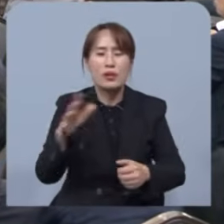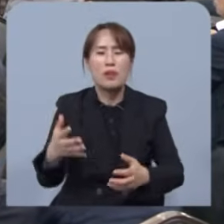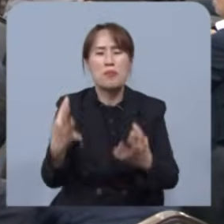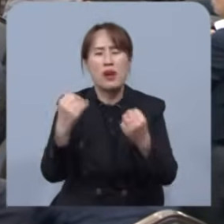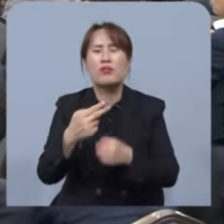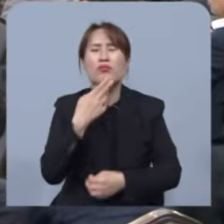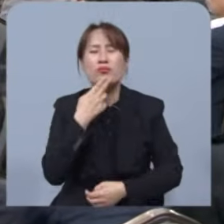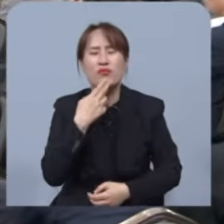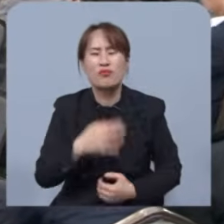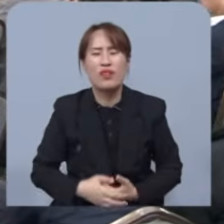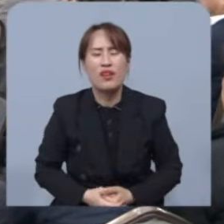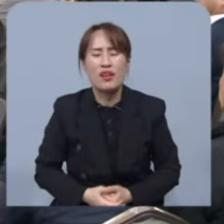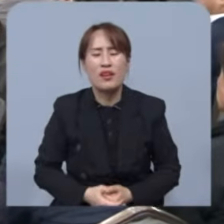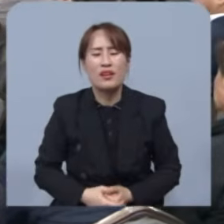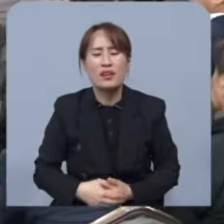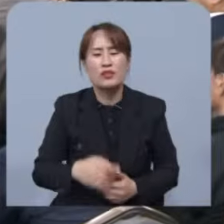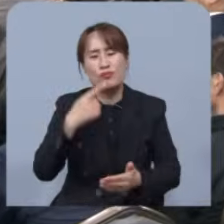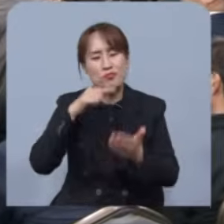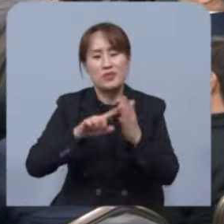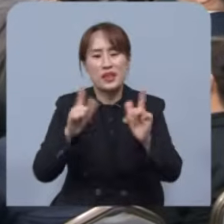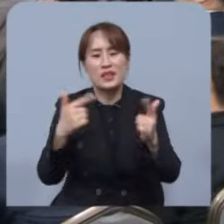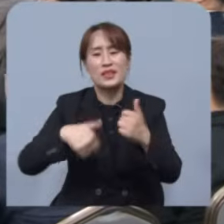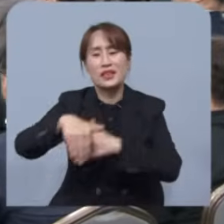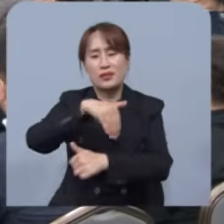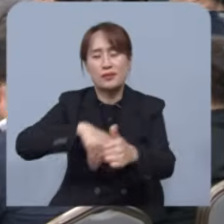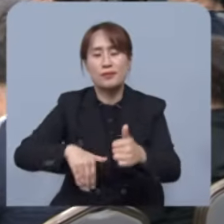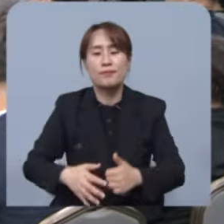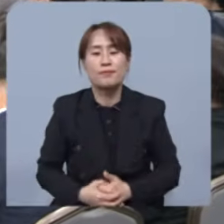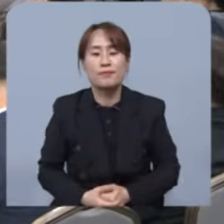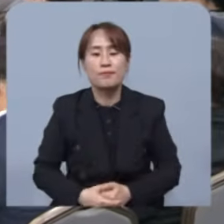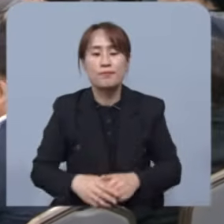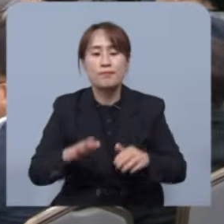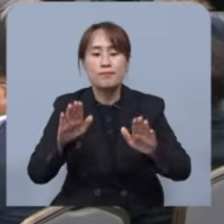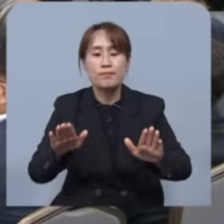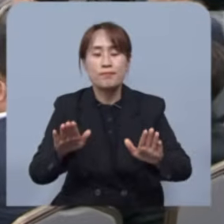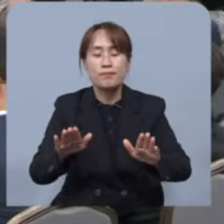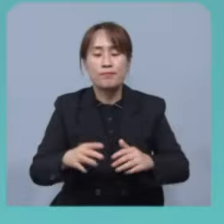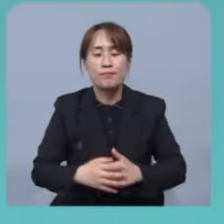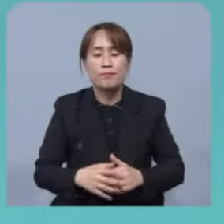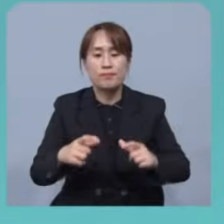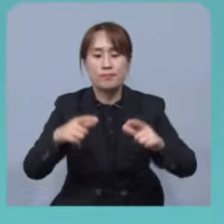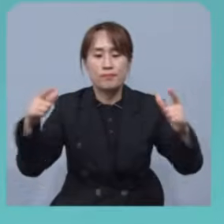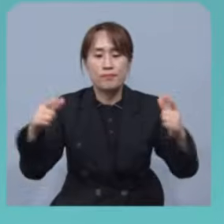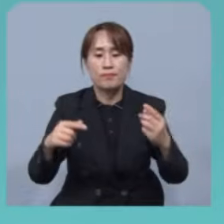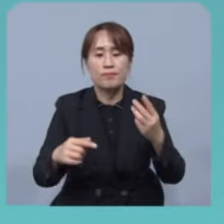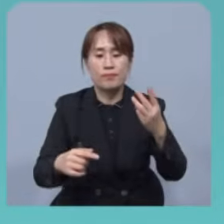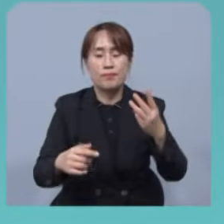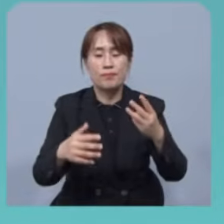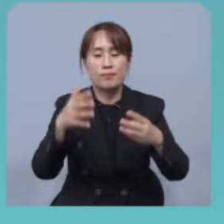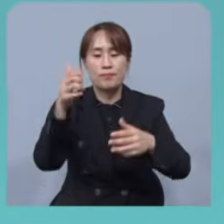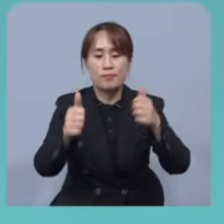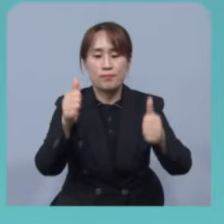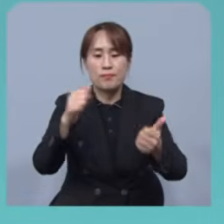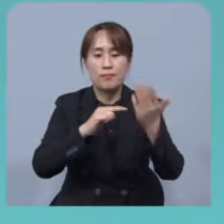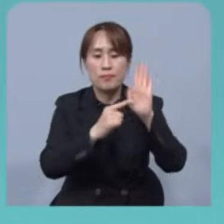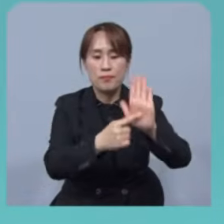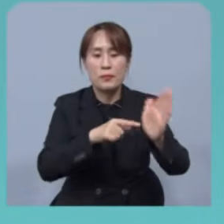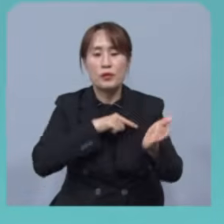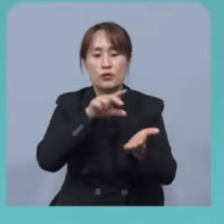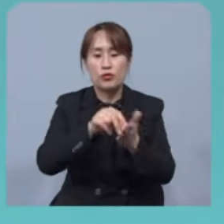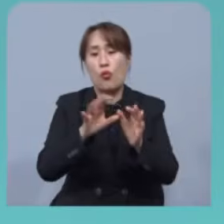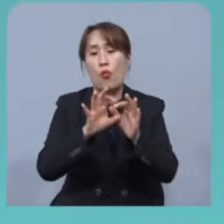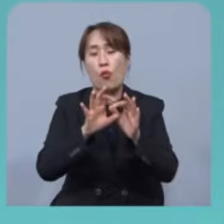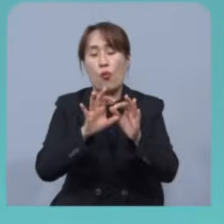좀 녹록지 않은 상황이어서. 네, 이제 좀 범위를 넓혀서 세 분 장차관님께서 발표하신